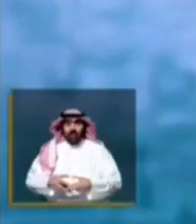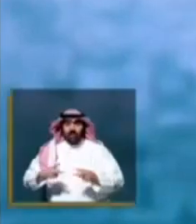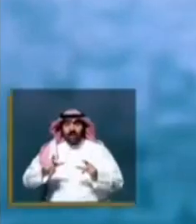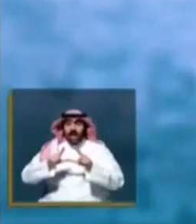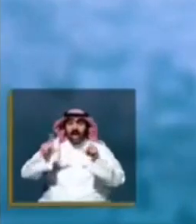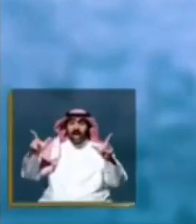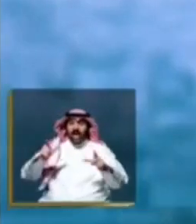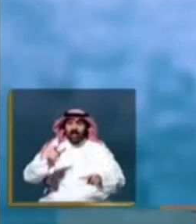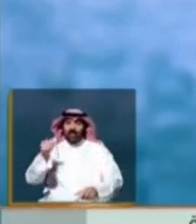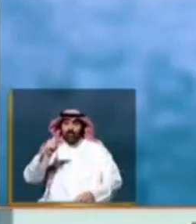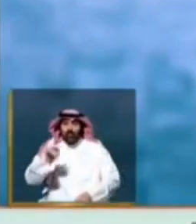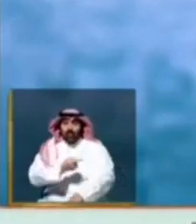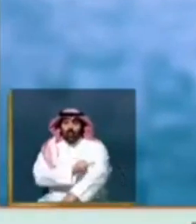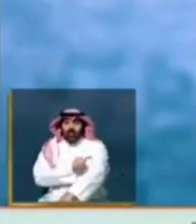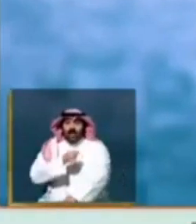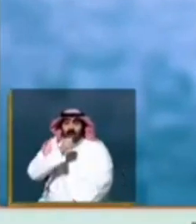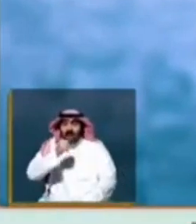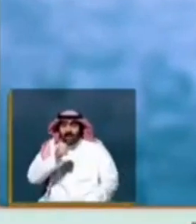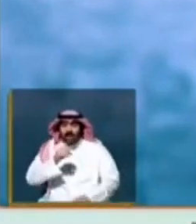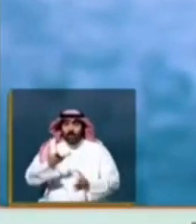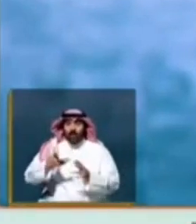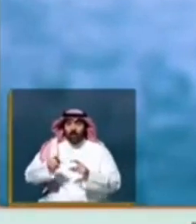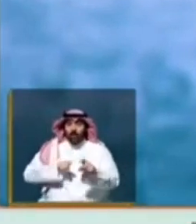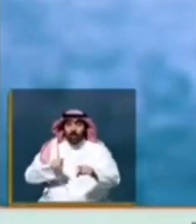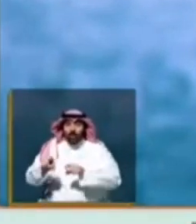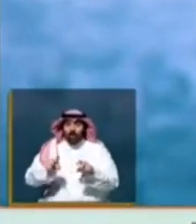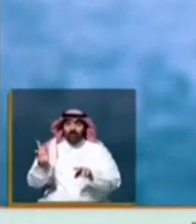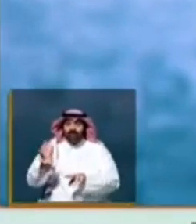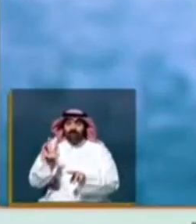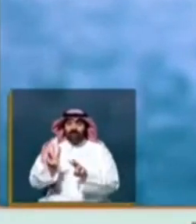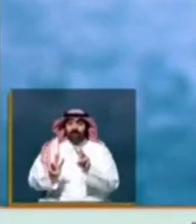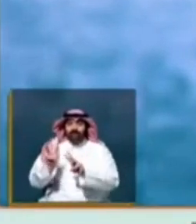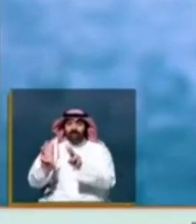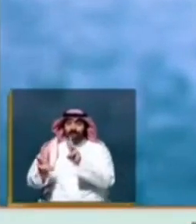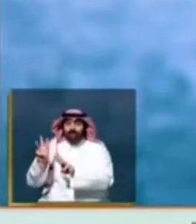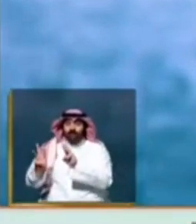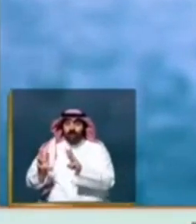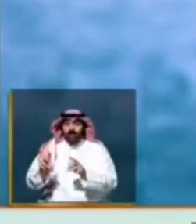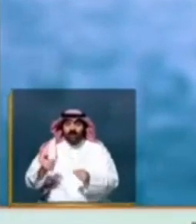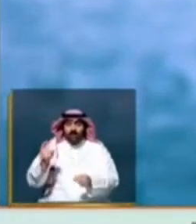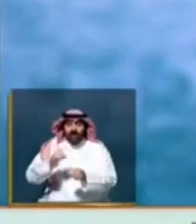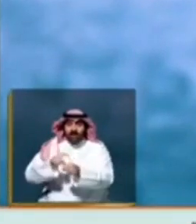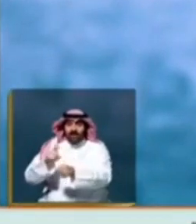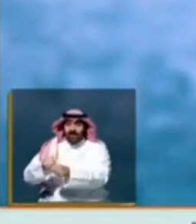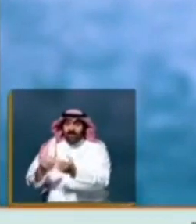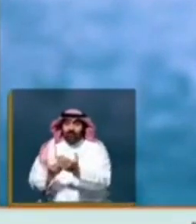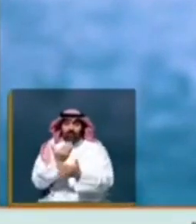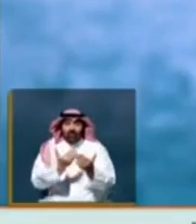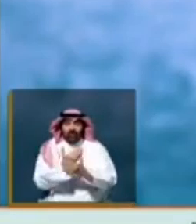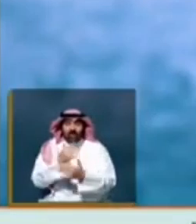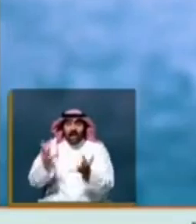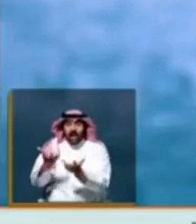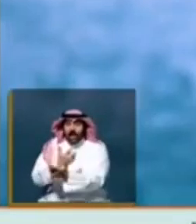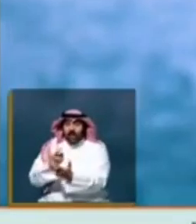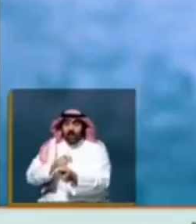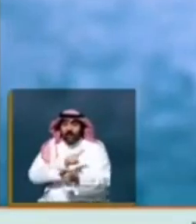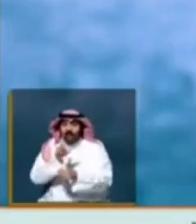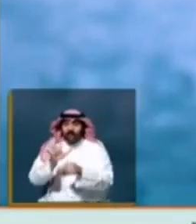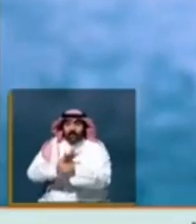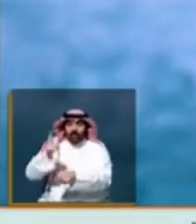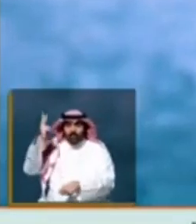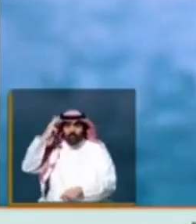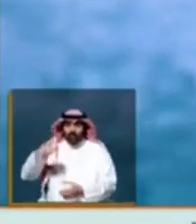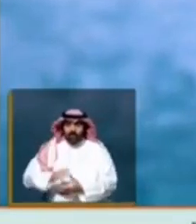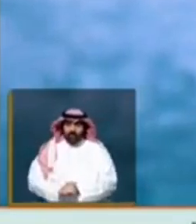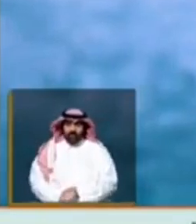كما أعلن الدكتور العبد العالي عن إطلاق موقع إلكتروني يتيح للجميع الوصول إلى آخر التحديثات المتعلقة بفيروس كورونا في